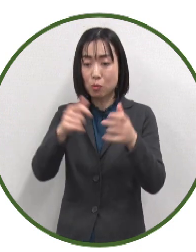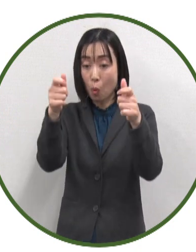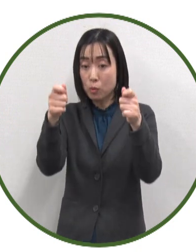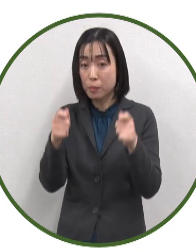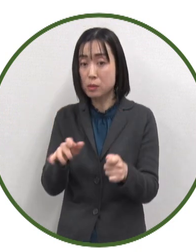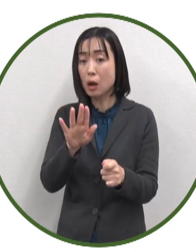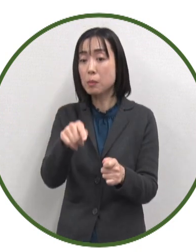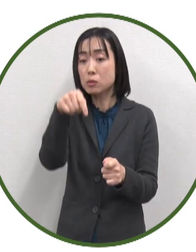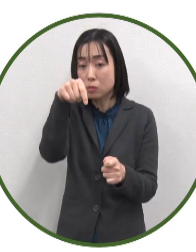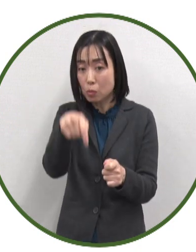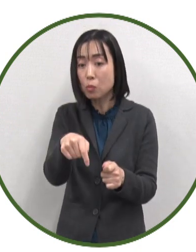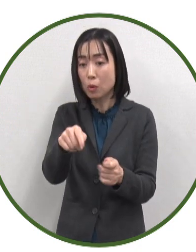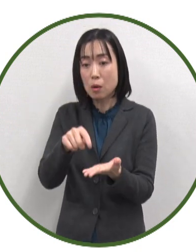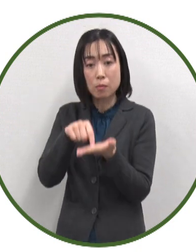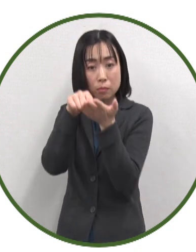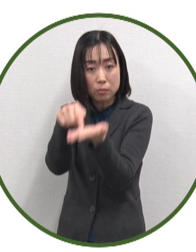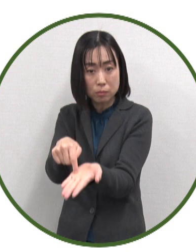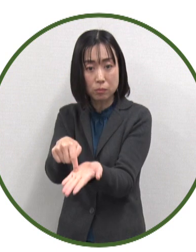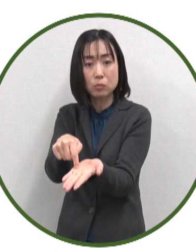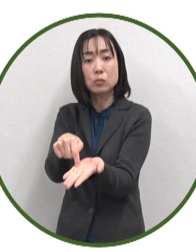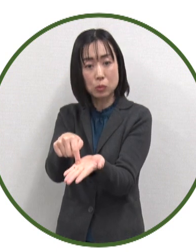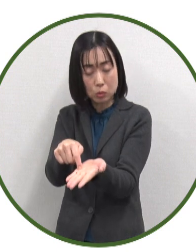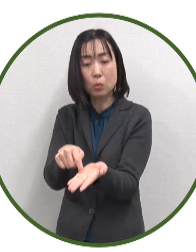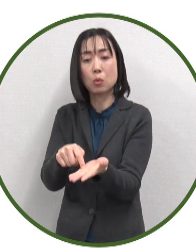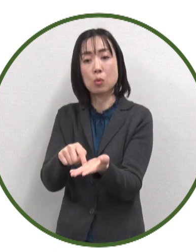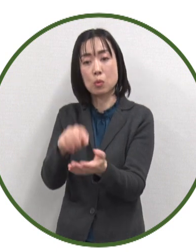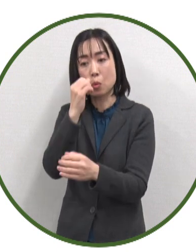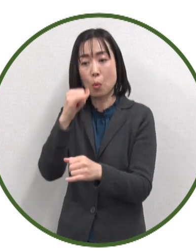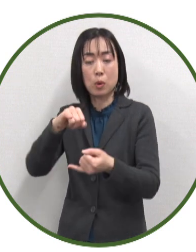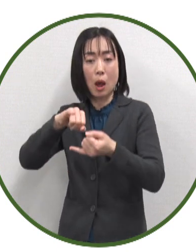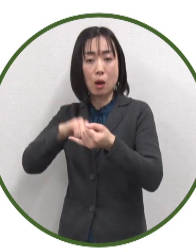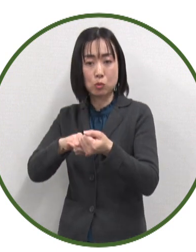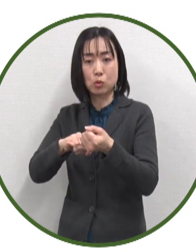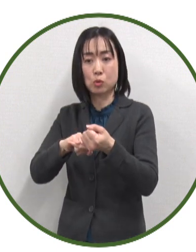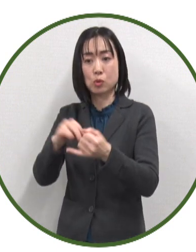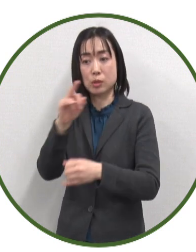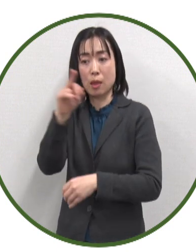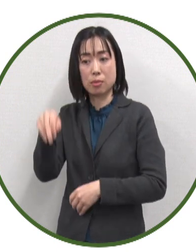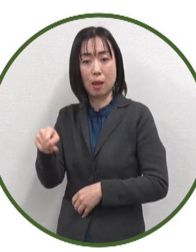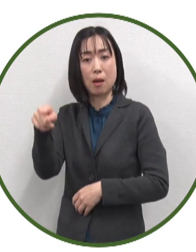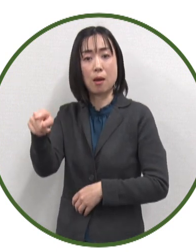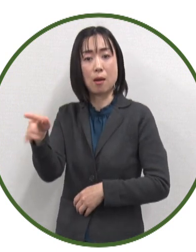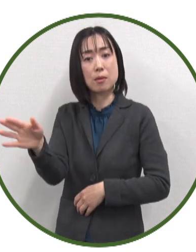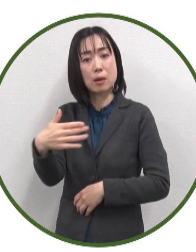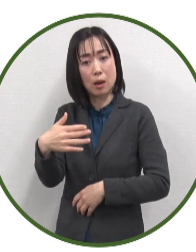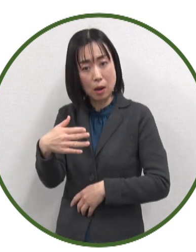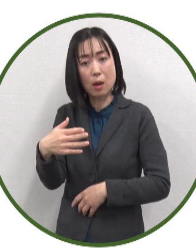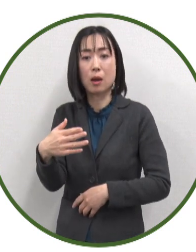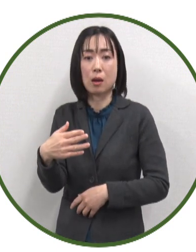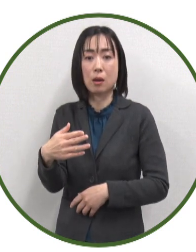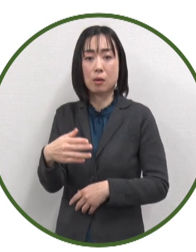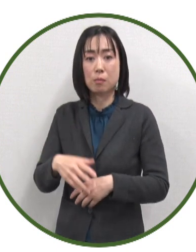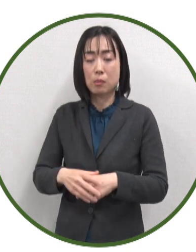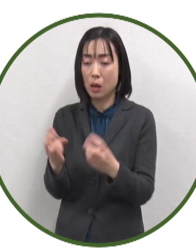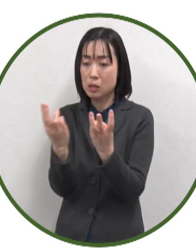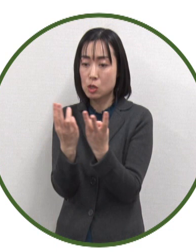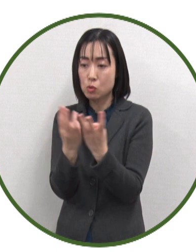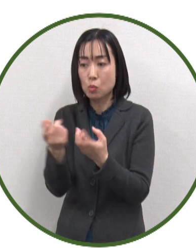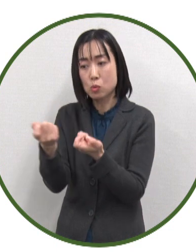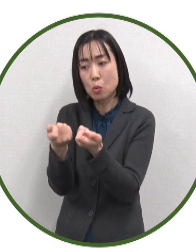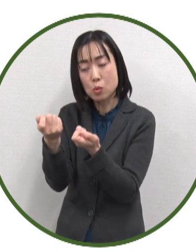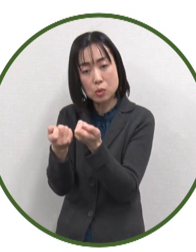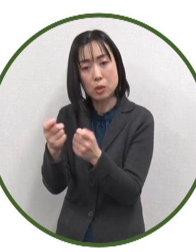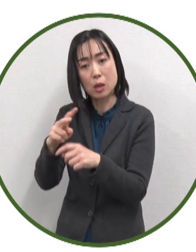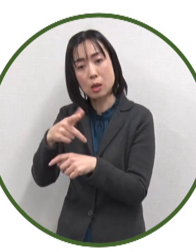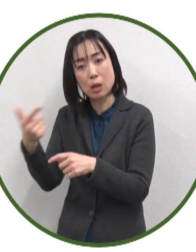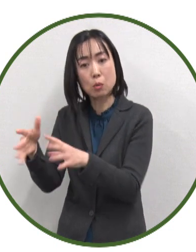約ホームページに入力していただくと、予約センターから 回収人数などの調整の連絡をいたします。その後、